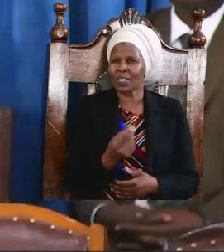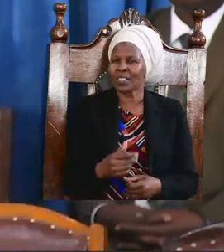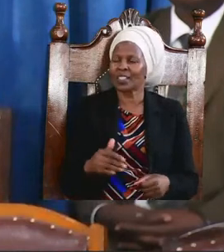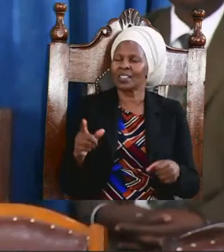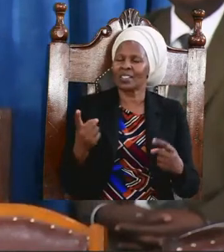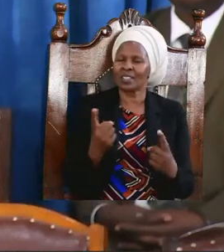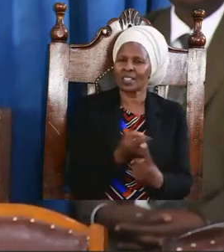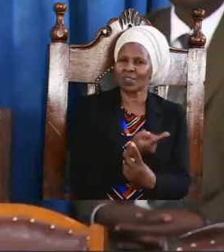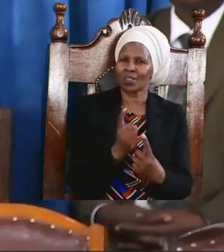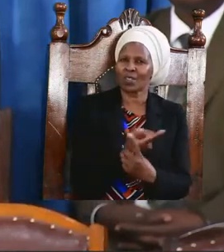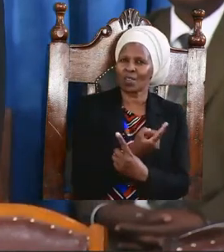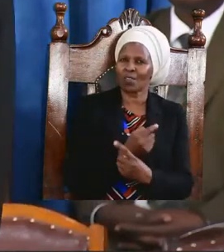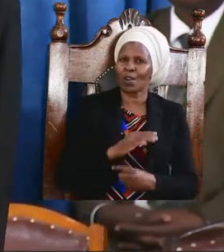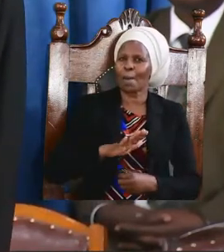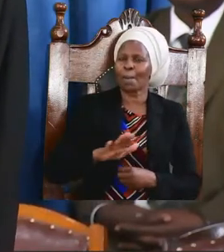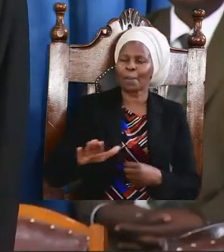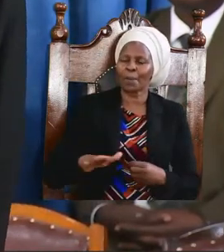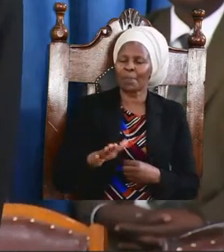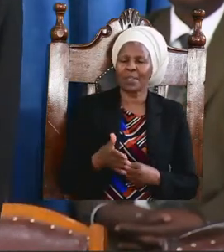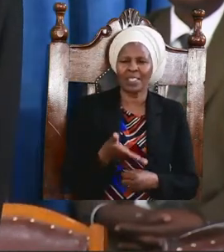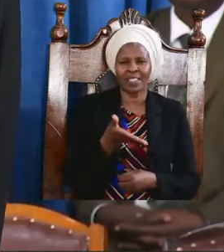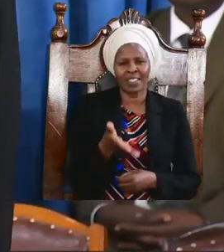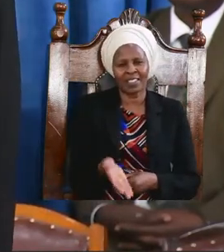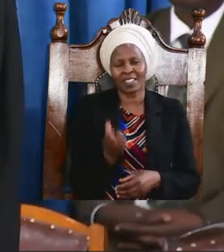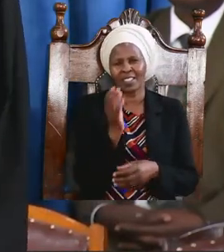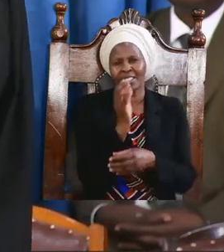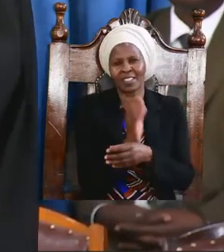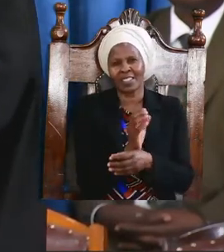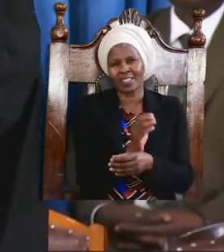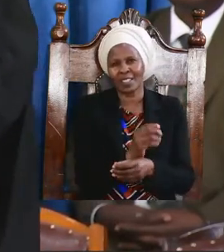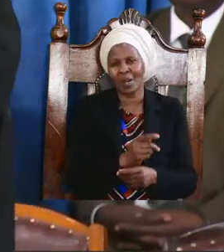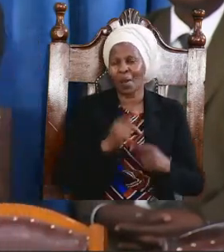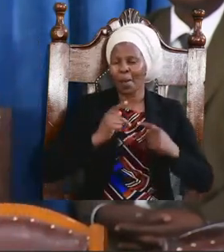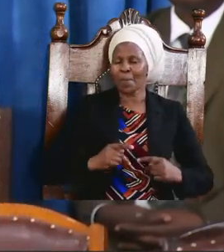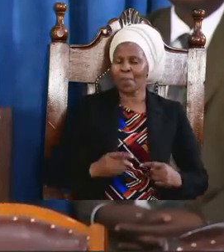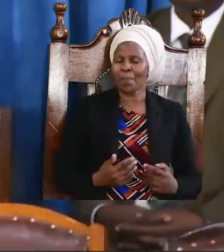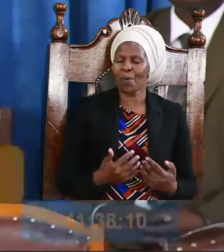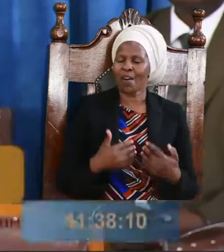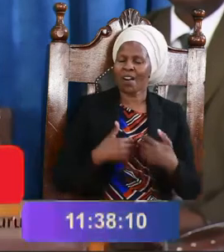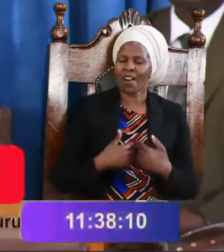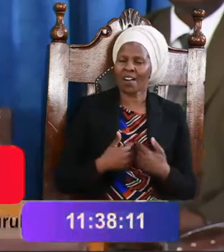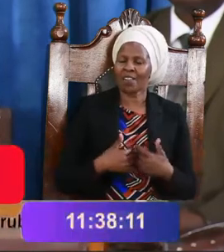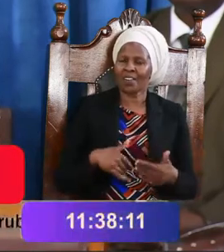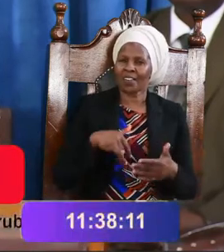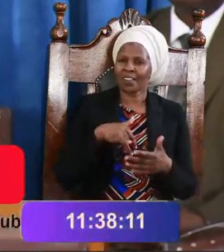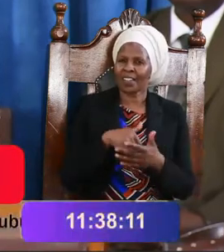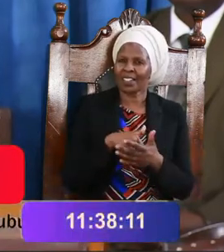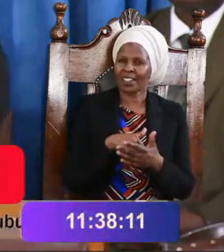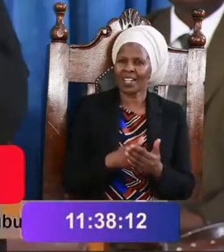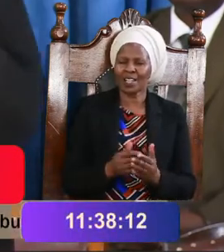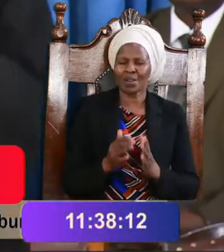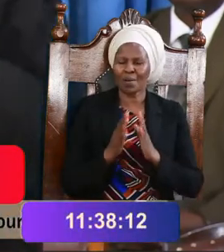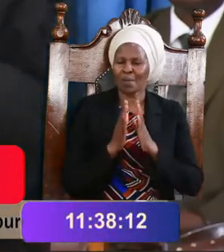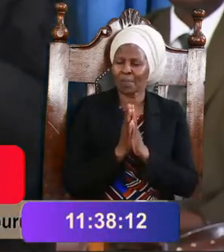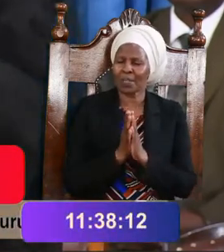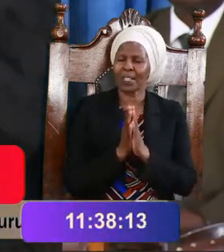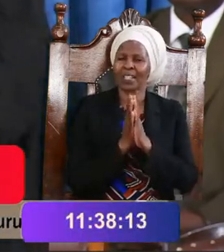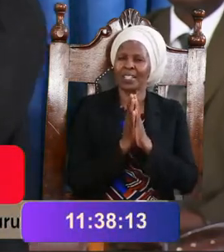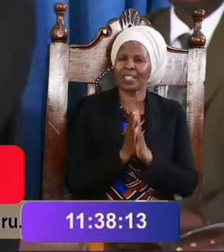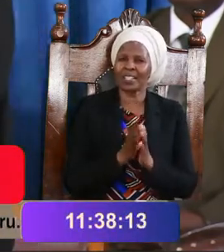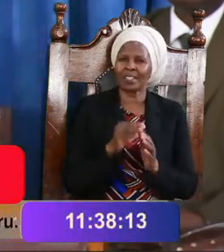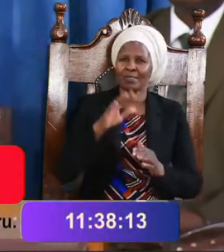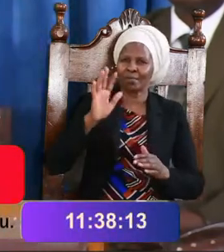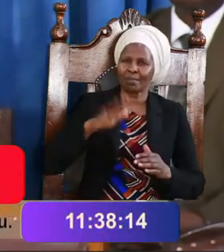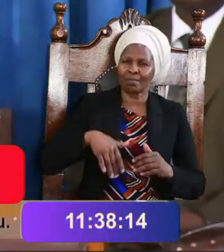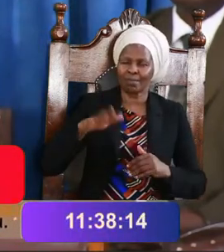Pengine tunaona watu, hata leo tukitoka kanisa, tutaona watu wengine wamebeba matawi ambayo wameombewa katika kanisa zao, ikamwagiwa pia maji